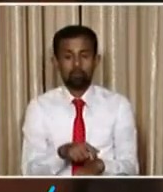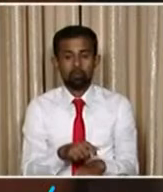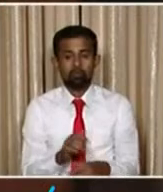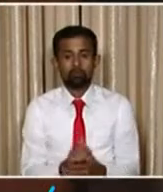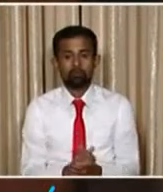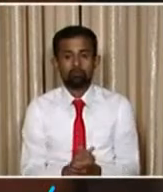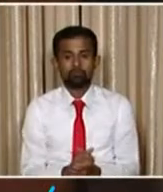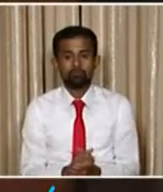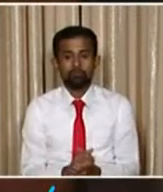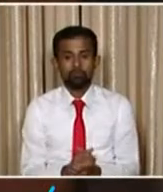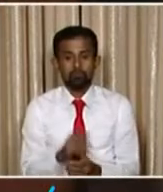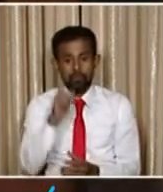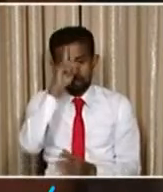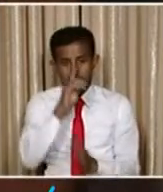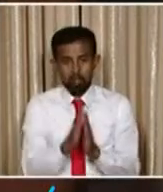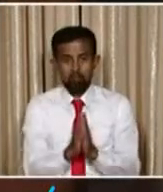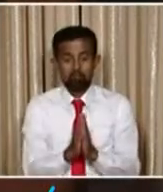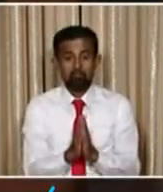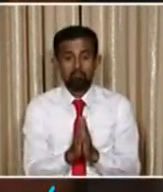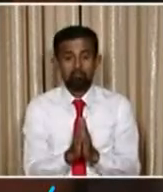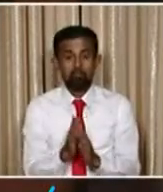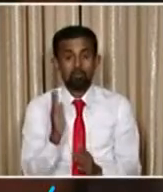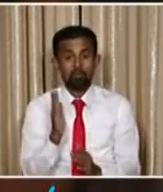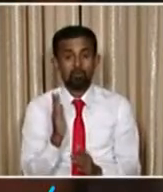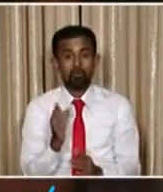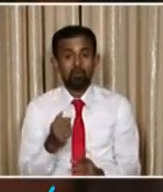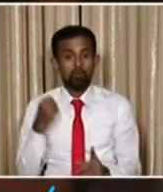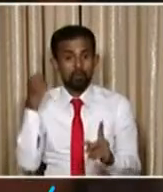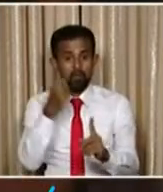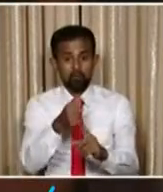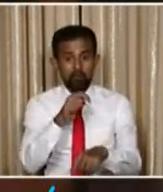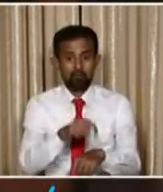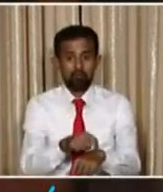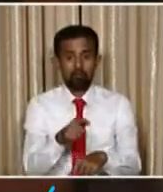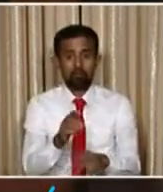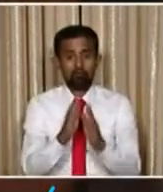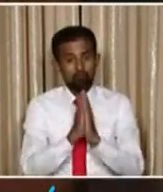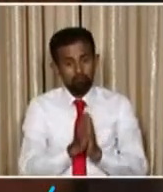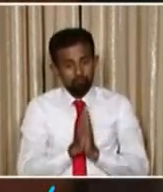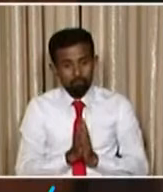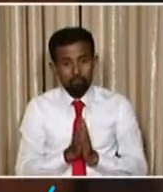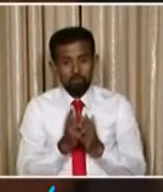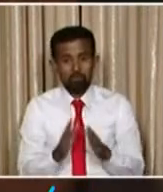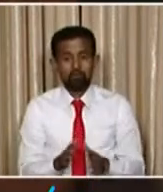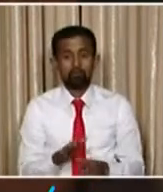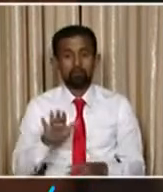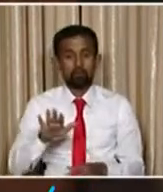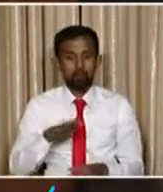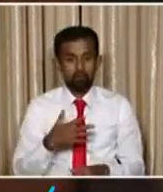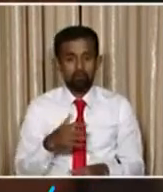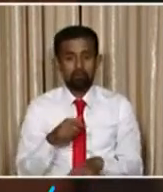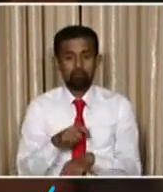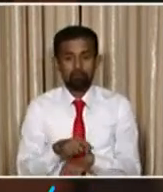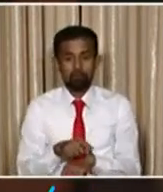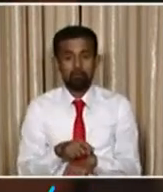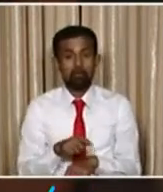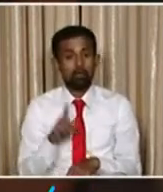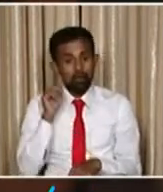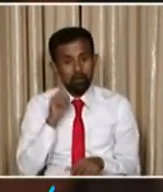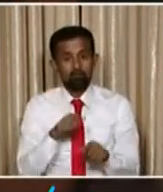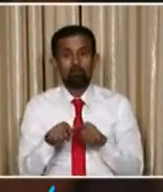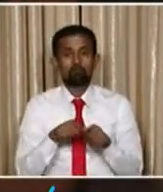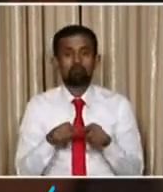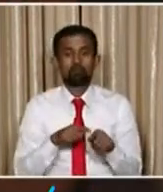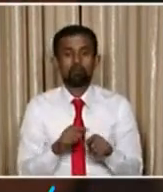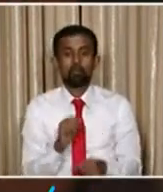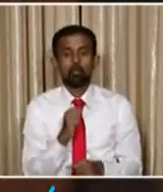பிறகு எவ்வாறு அந்த பிக்குக்கு எதிராக நடவடிக்கை எடுக்கிறது? நான் முடித்துக் கொள்கிறேன். இந்த பண்ணையாளருடைய கோரிக்கை